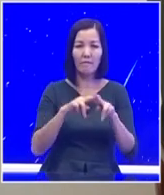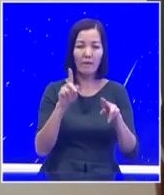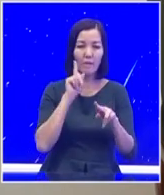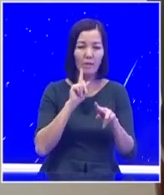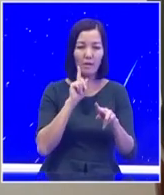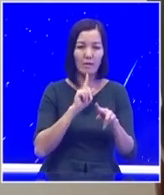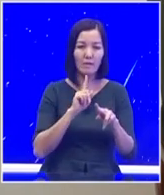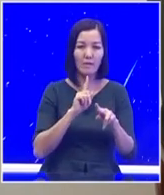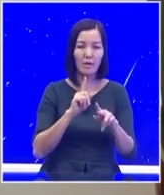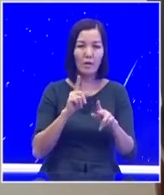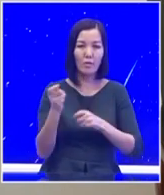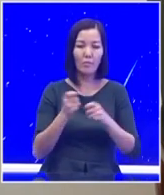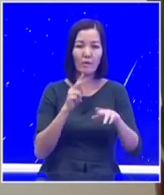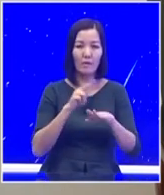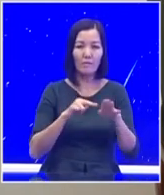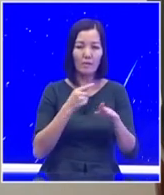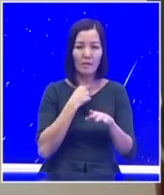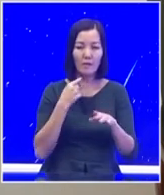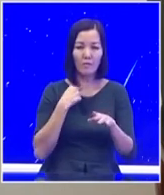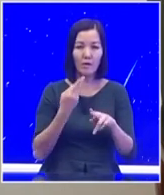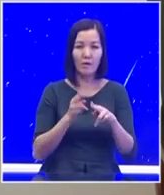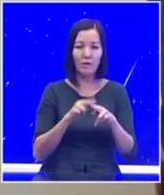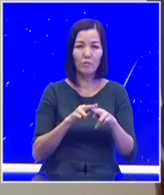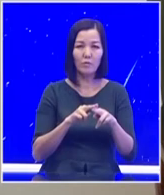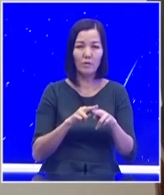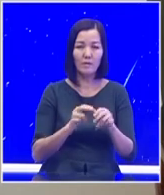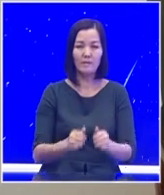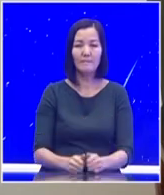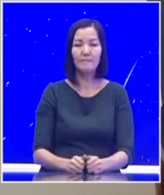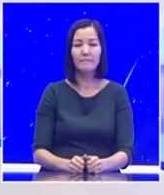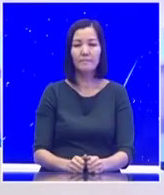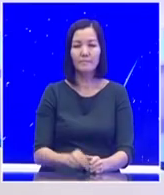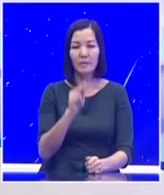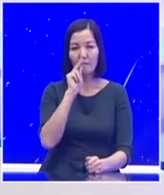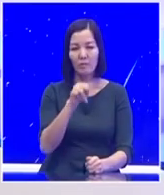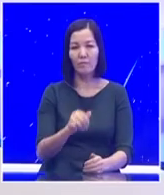содержания управления полиции города Талдыкурган, которые дали признательные показания.